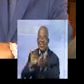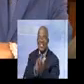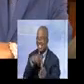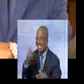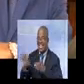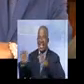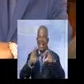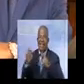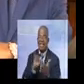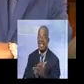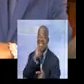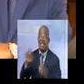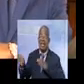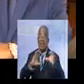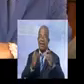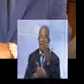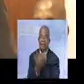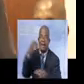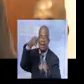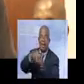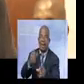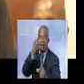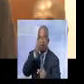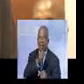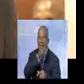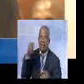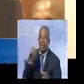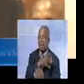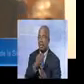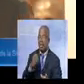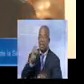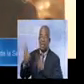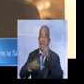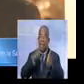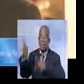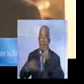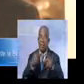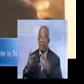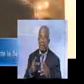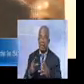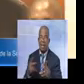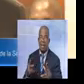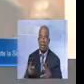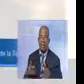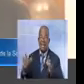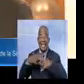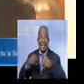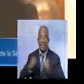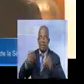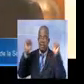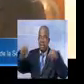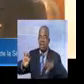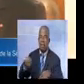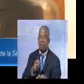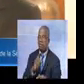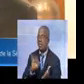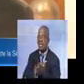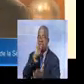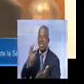les investissements publics et privés. La formation et le renforcement des capacités sont à